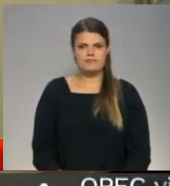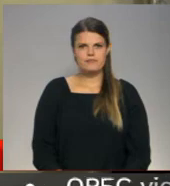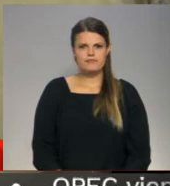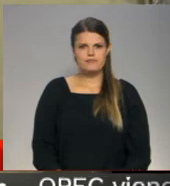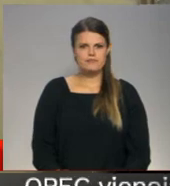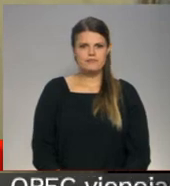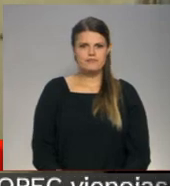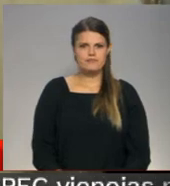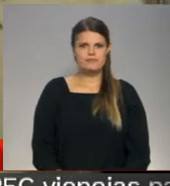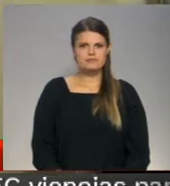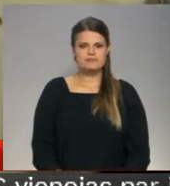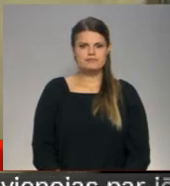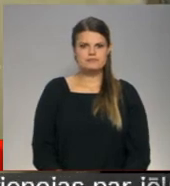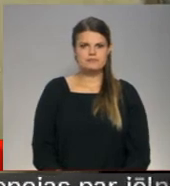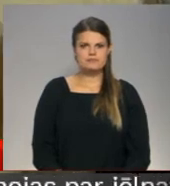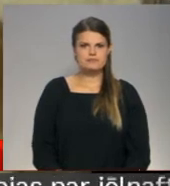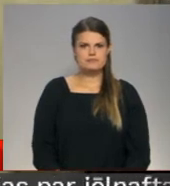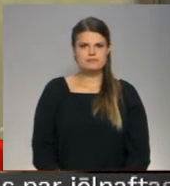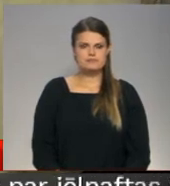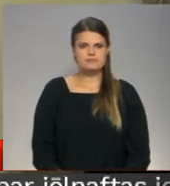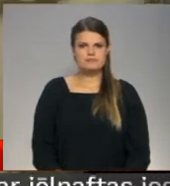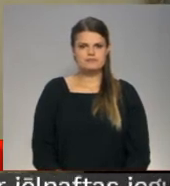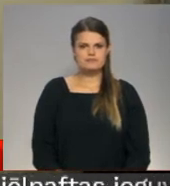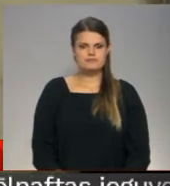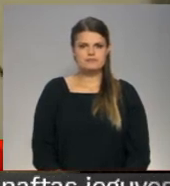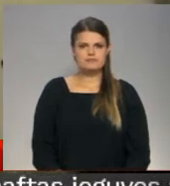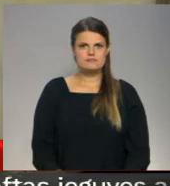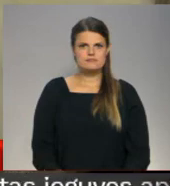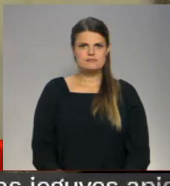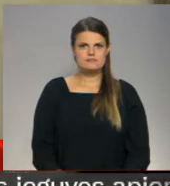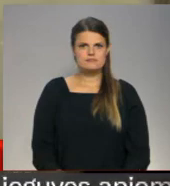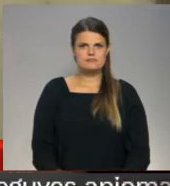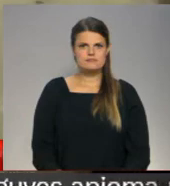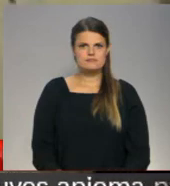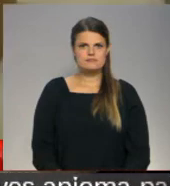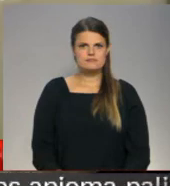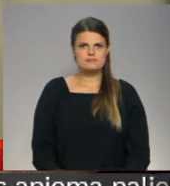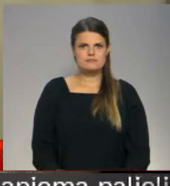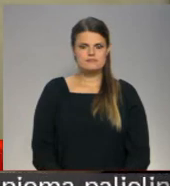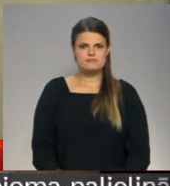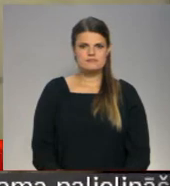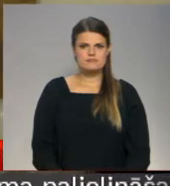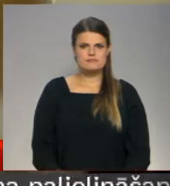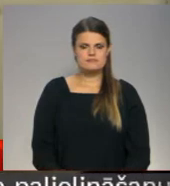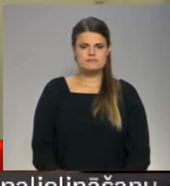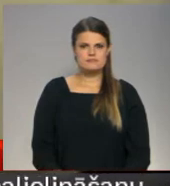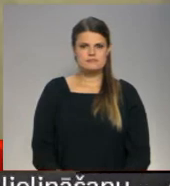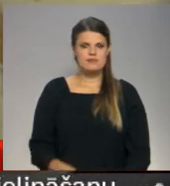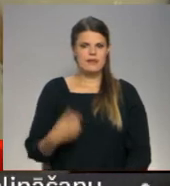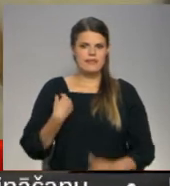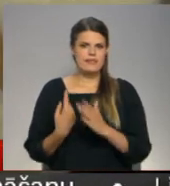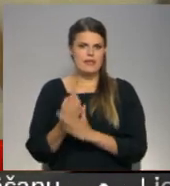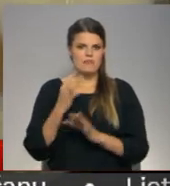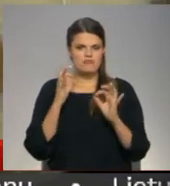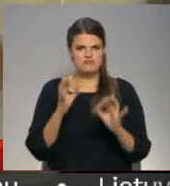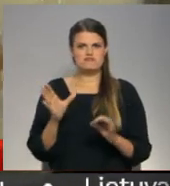receklīti biespienu. Masu veido un atsulojās. Tas nozīmē, ka ir temperatūra